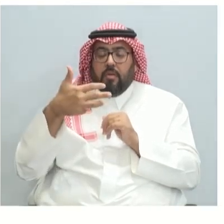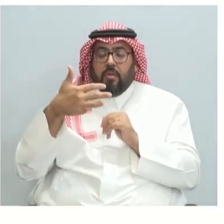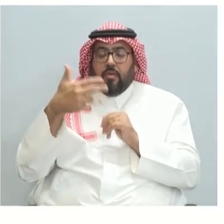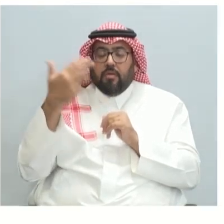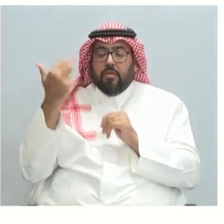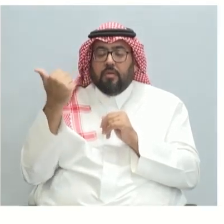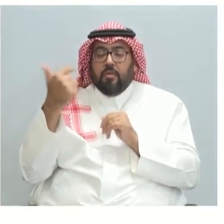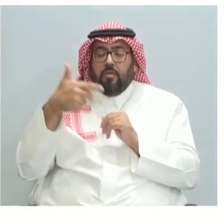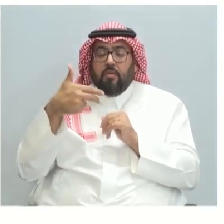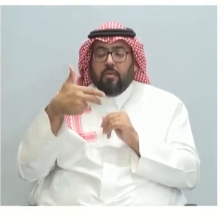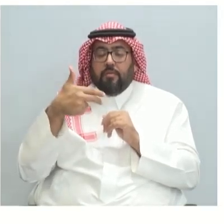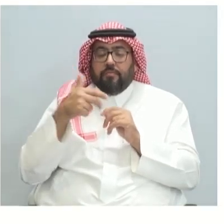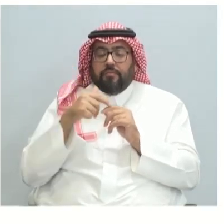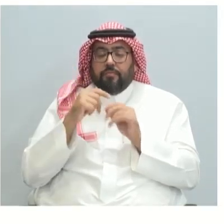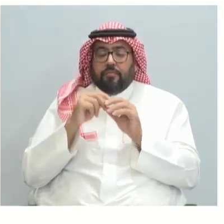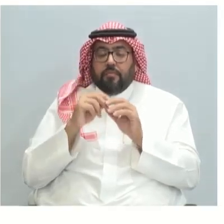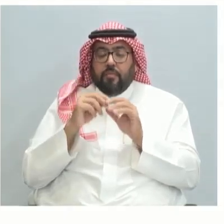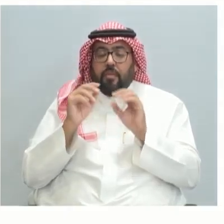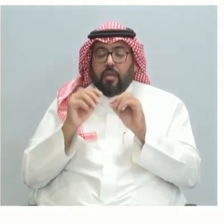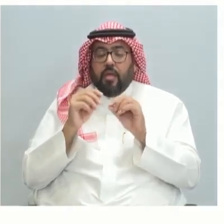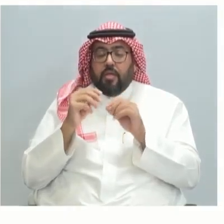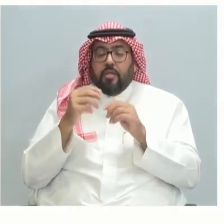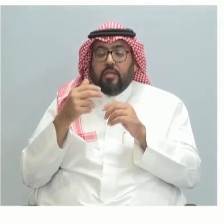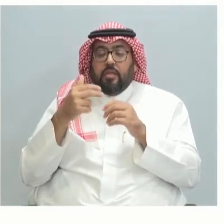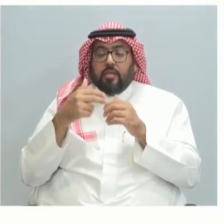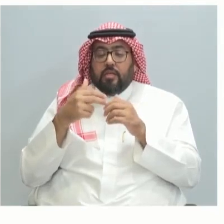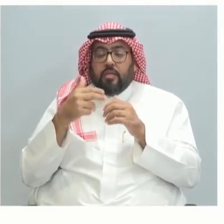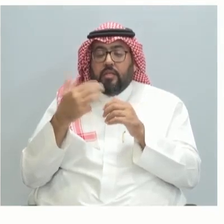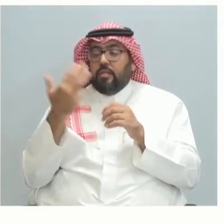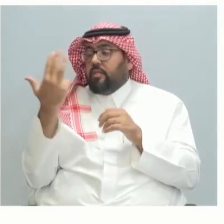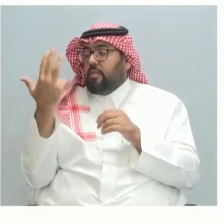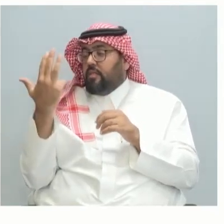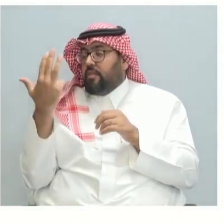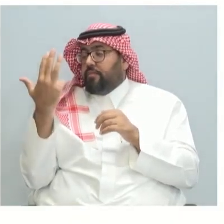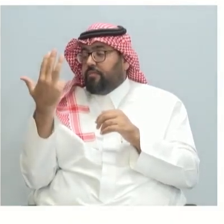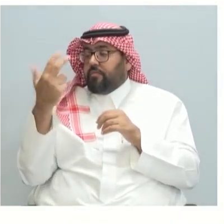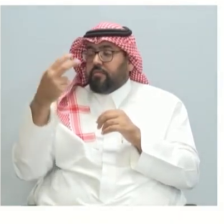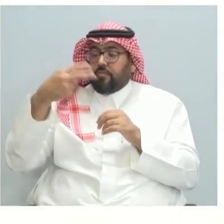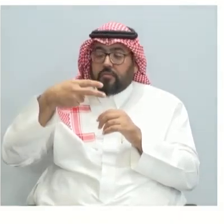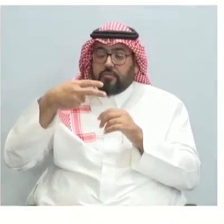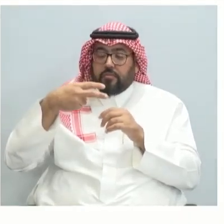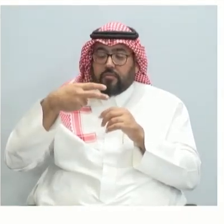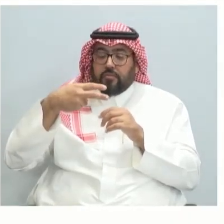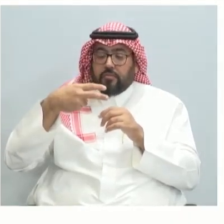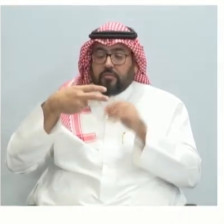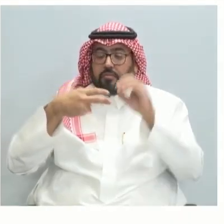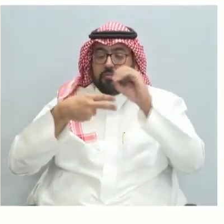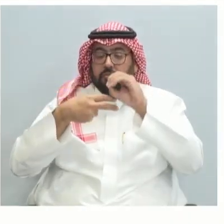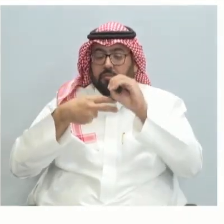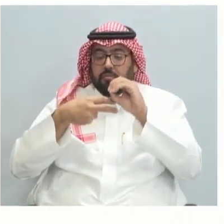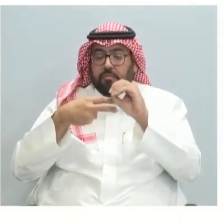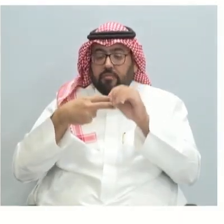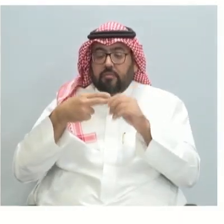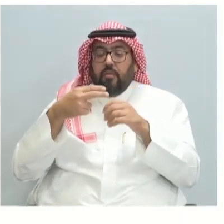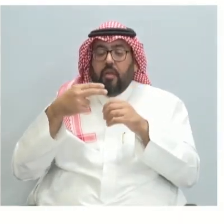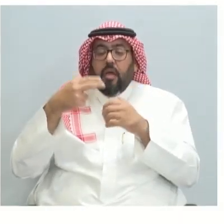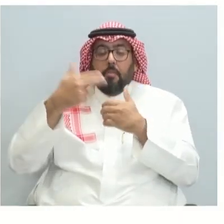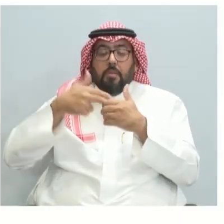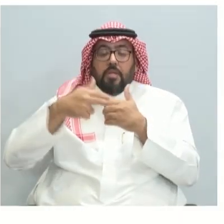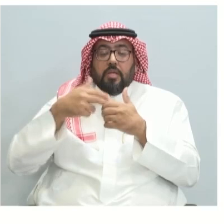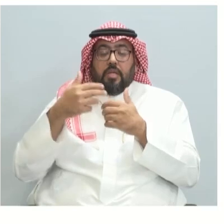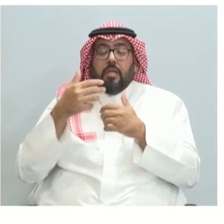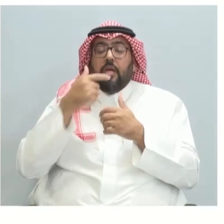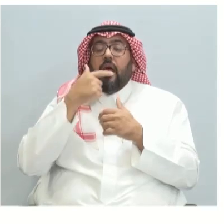بزاويه قياسها 29 درجه نرسم زاويه قياسها 29 درجه باستخدام المنقله وهي تمثل بنزين 95